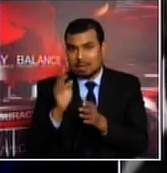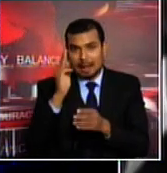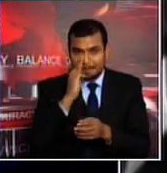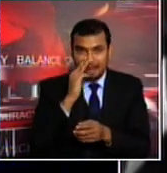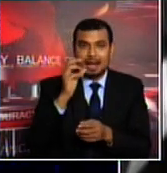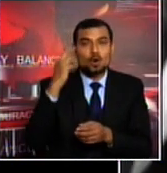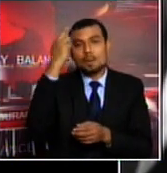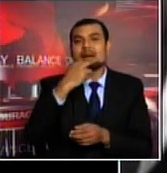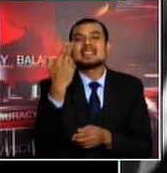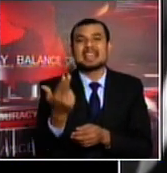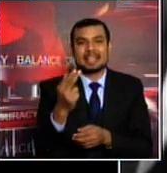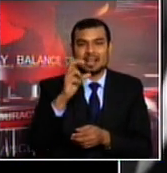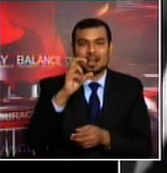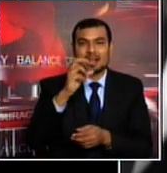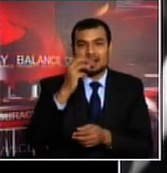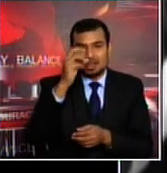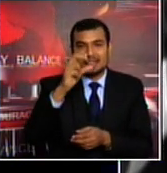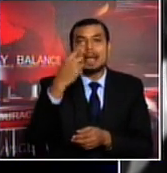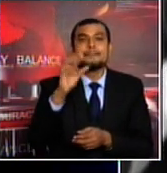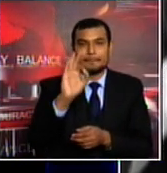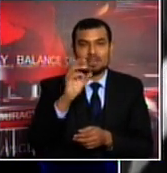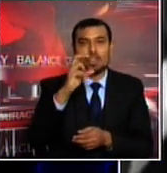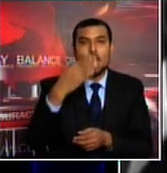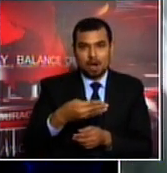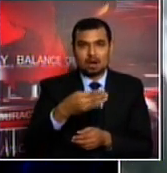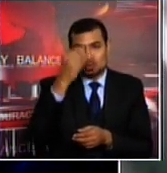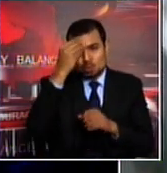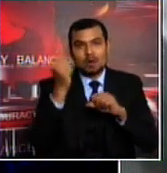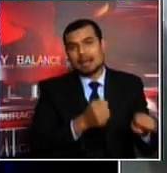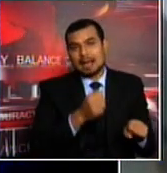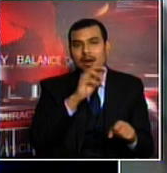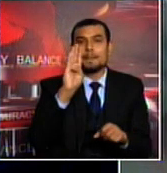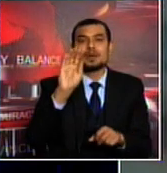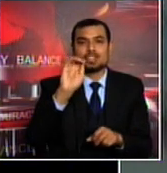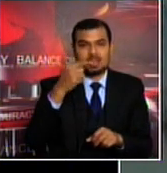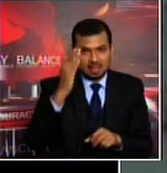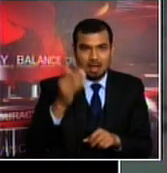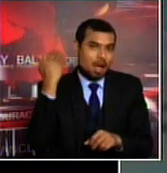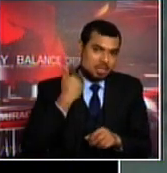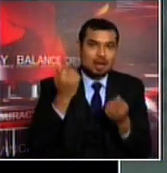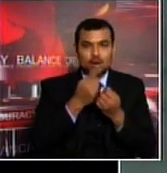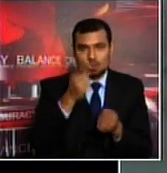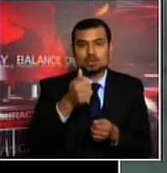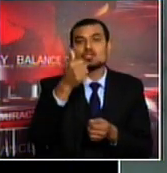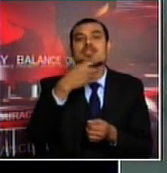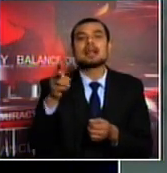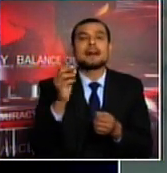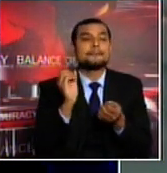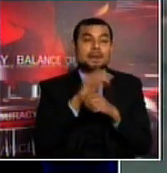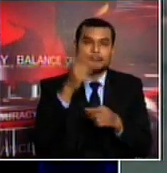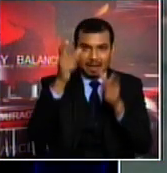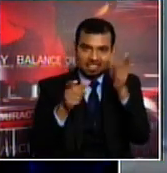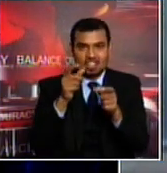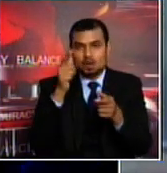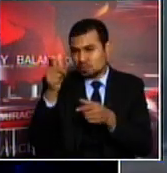रूपन्देहीको देवदहका दुर्ग तिवारी र बसन्त पौडेलको हत्या भएको थियो भने झन्डै 6 जनाभन्दा बढी व्यक्तिलाई गोली प्रहार भएको